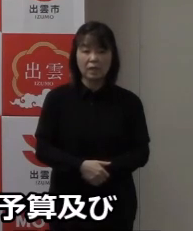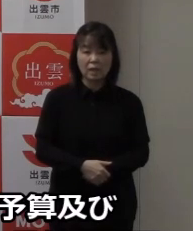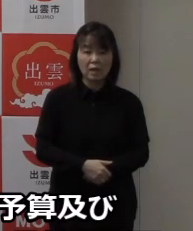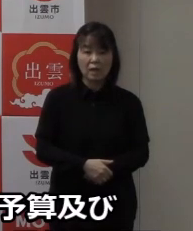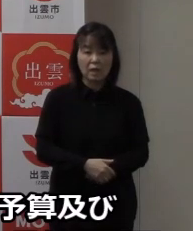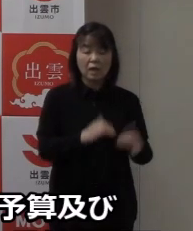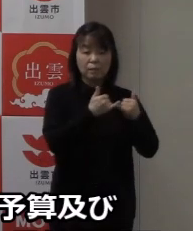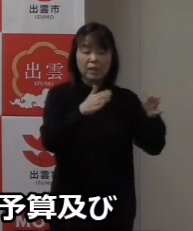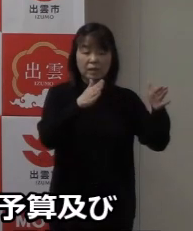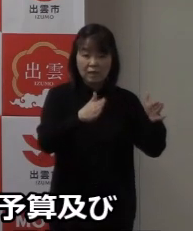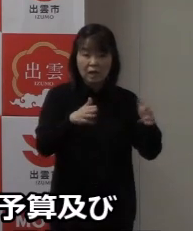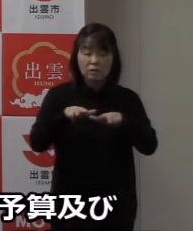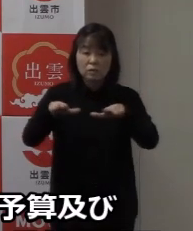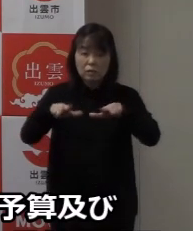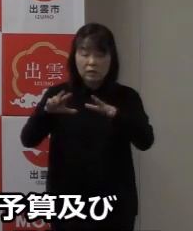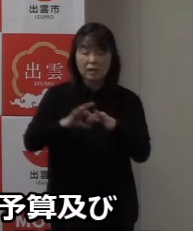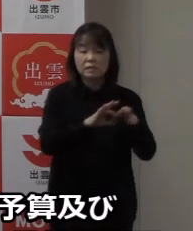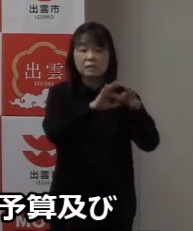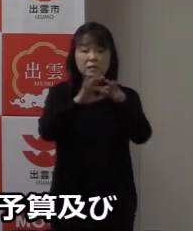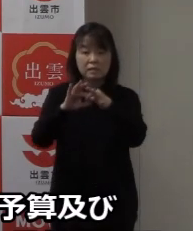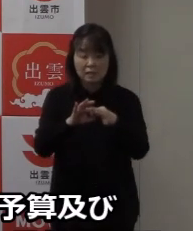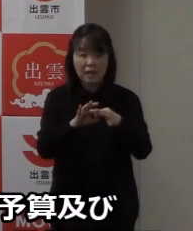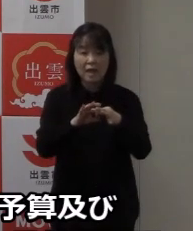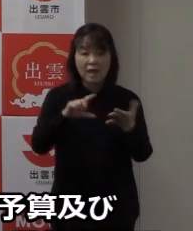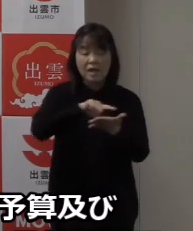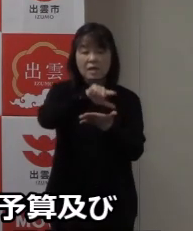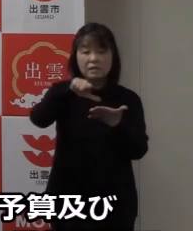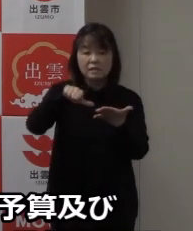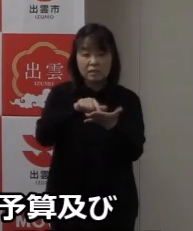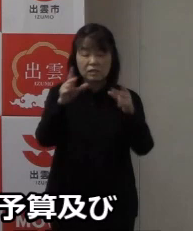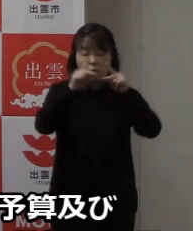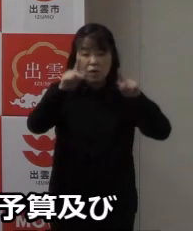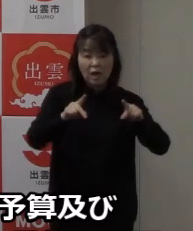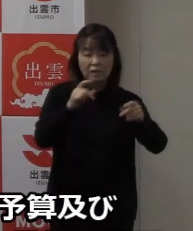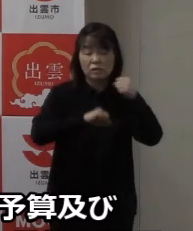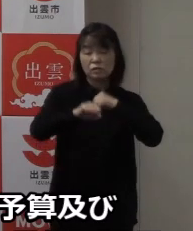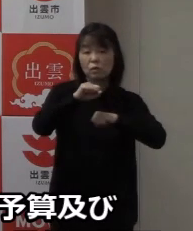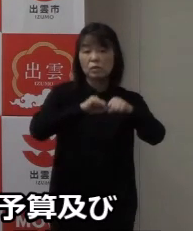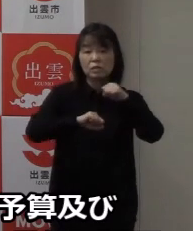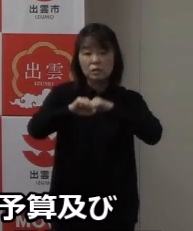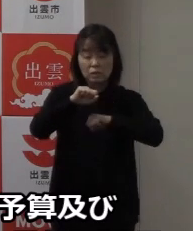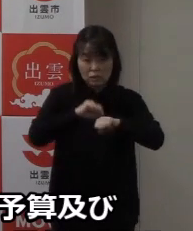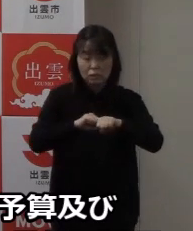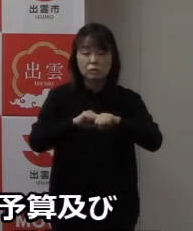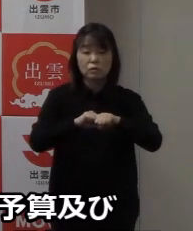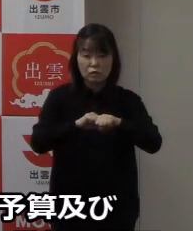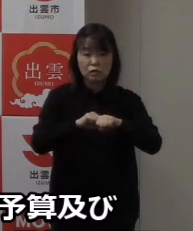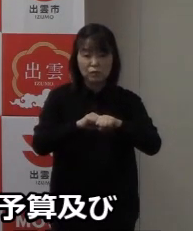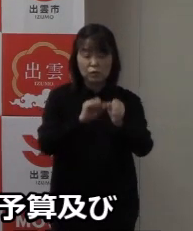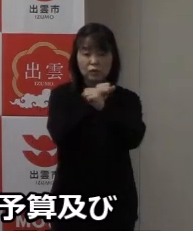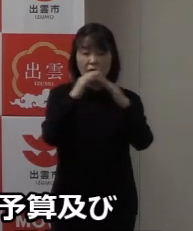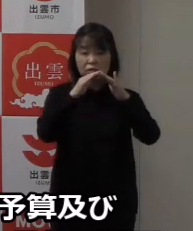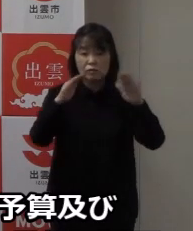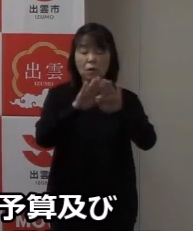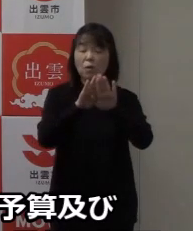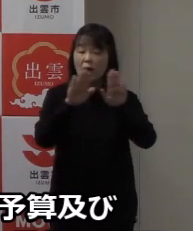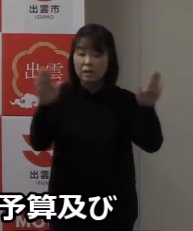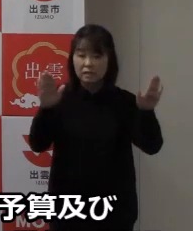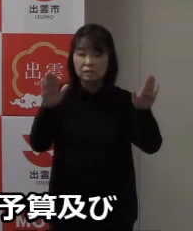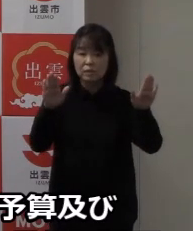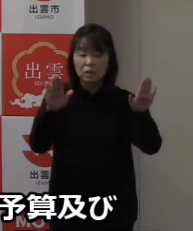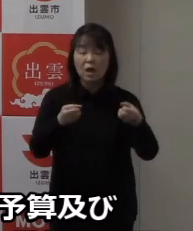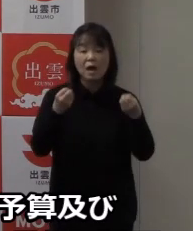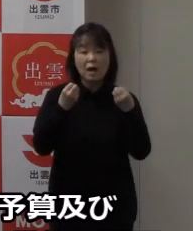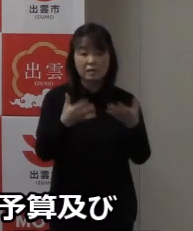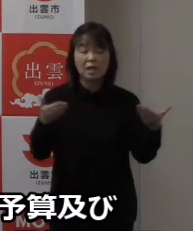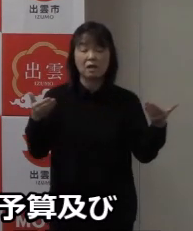して地域課題の解決に取り組む地域 IT 化研究会、まあ仮称でありますが、これを開催するというのも、これ新規